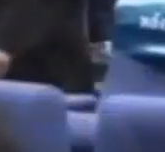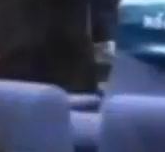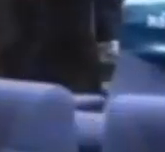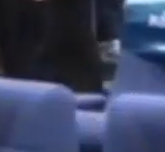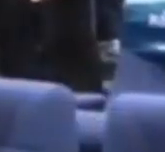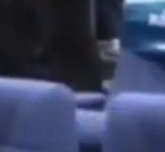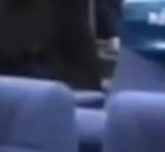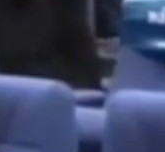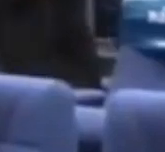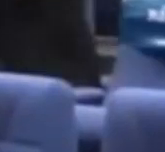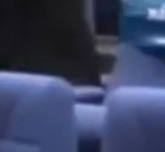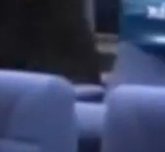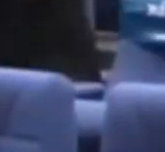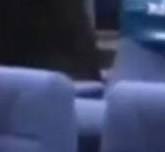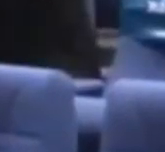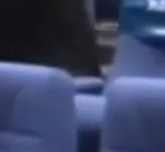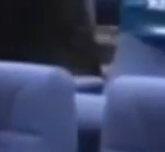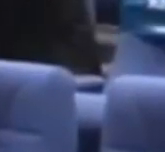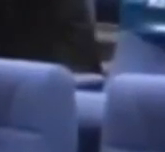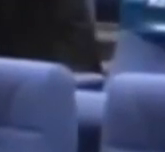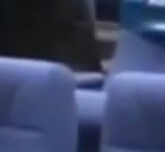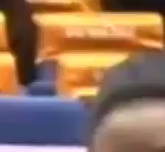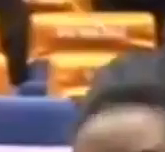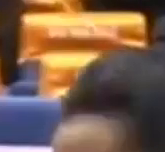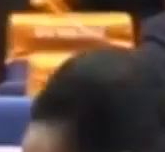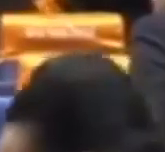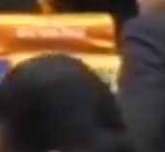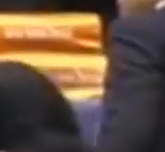ก็มีการอภิปรายกันไปมาจน